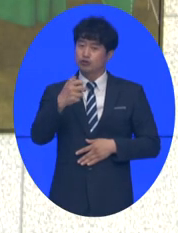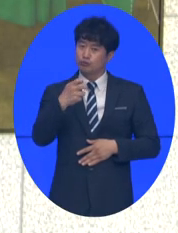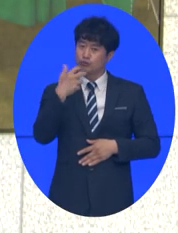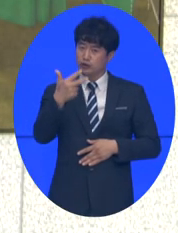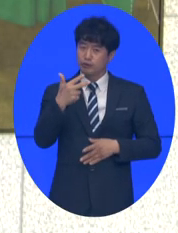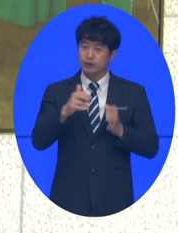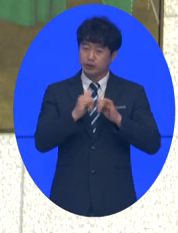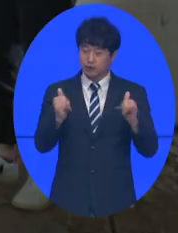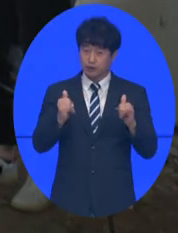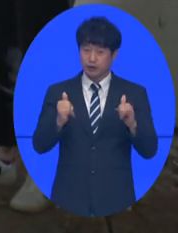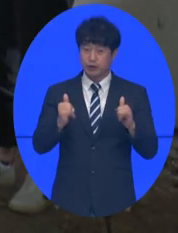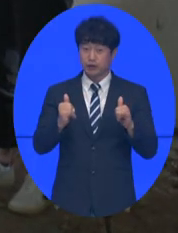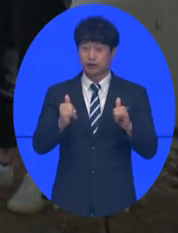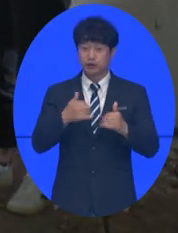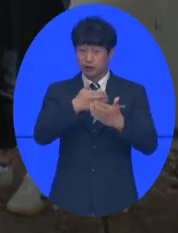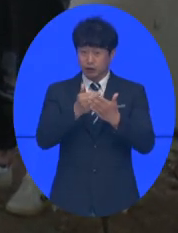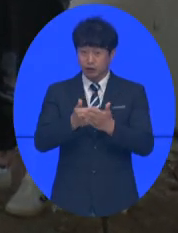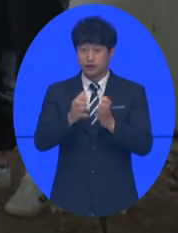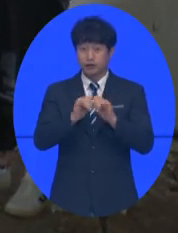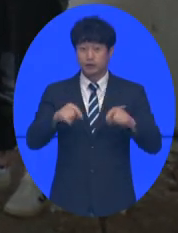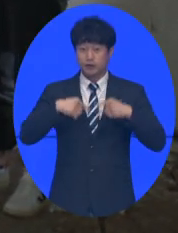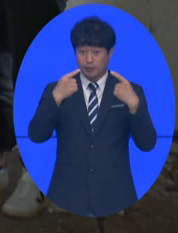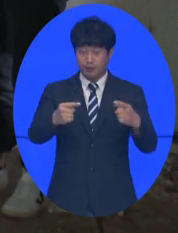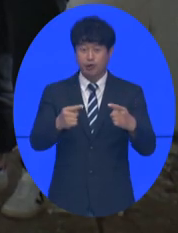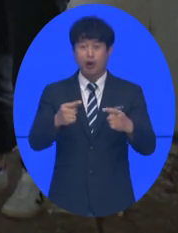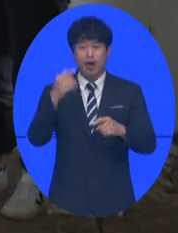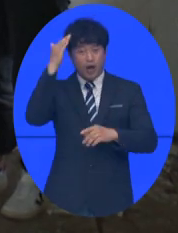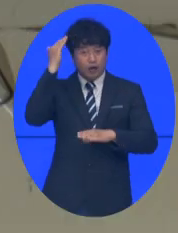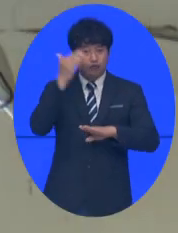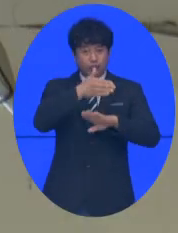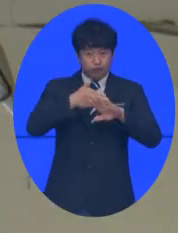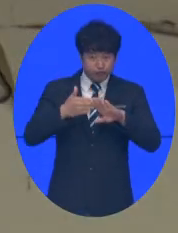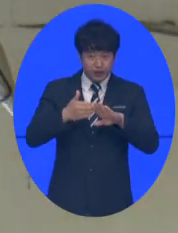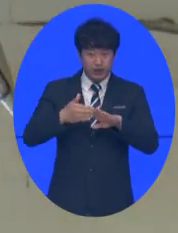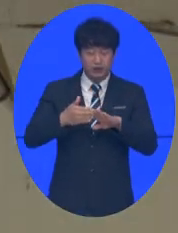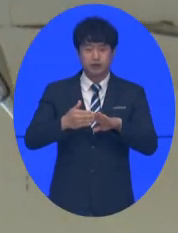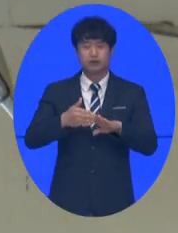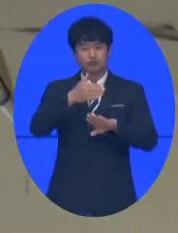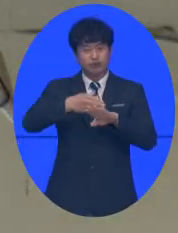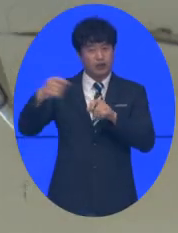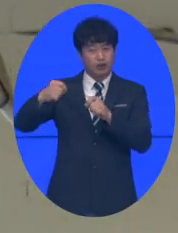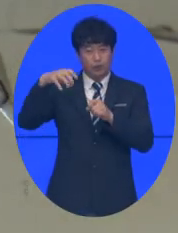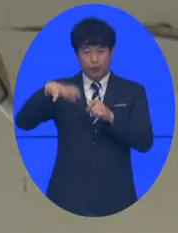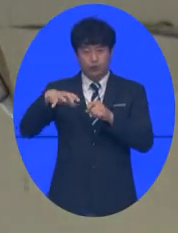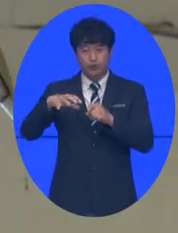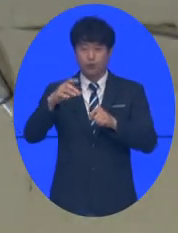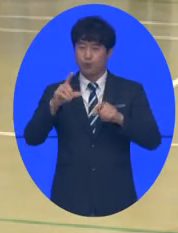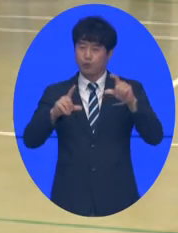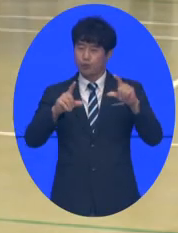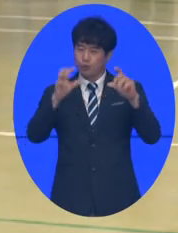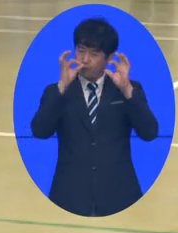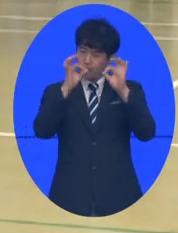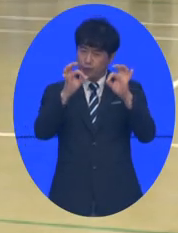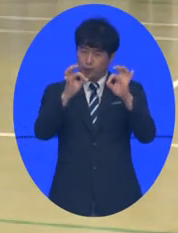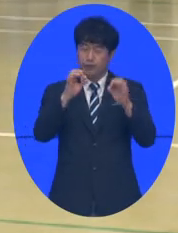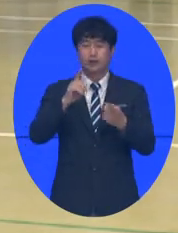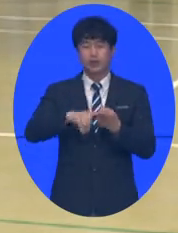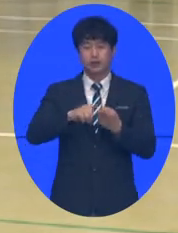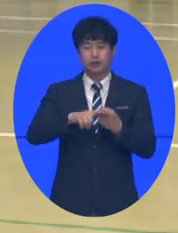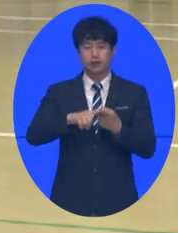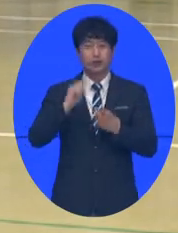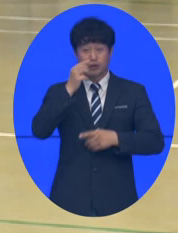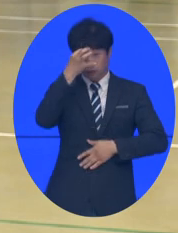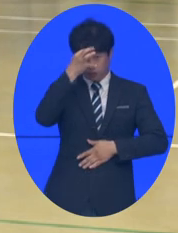국내외 현대미술 작가들이 참여해 한국의 분단 상황과 DMZ 접경 지역을 어떻게 바라볼 것인지를 예술 작품으로